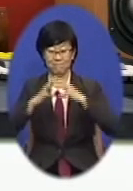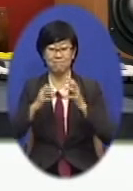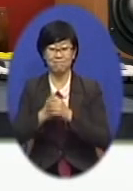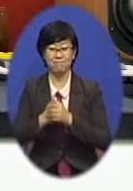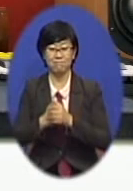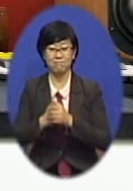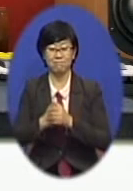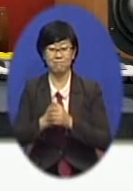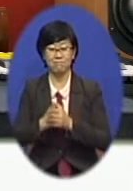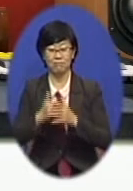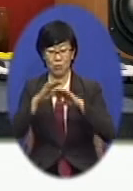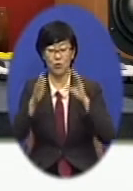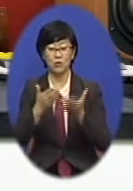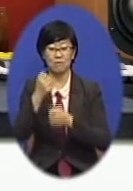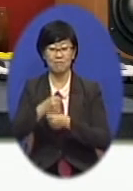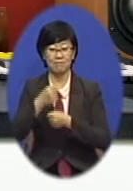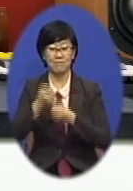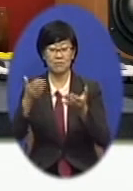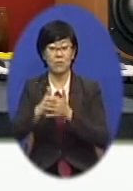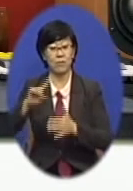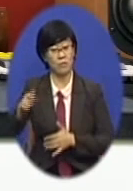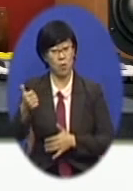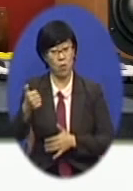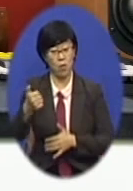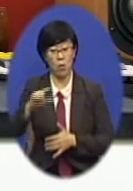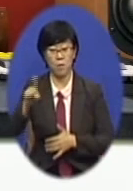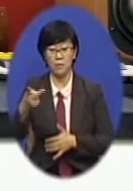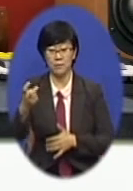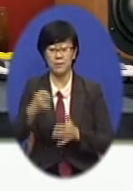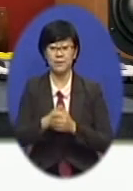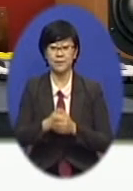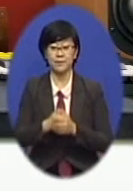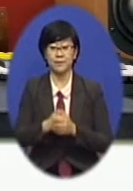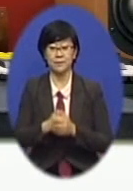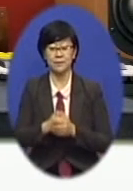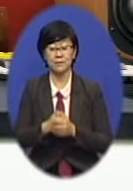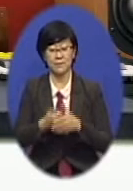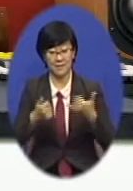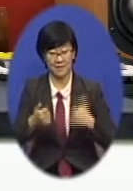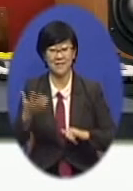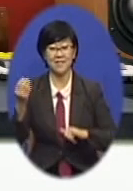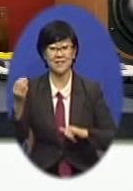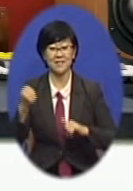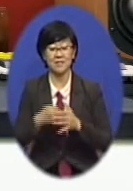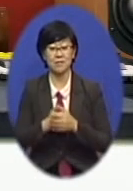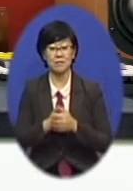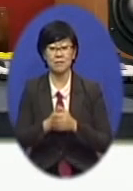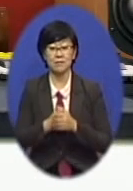예. 몇 포기? 한 150 포기. 와. 아니 몇 남매나 몇 남매나 두셨는데?